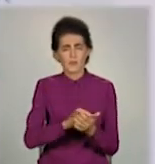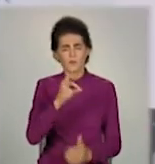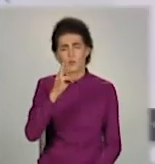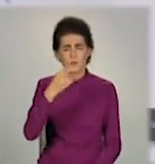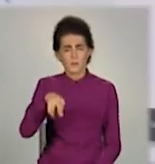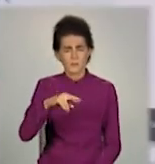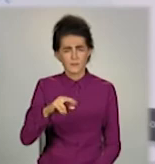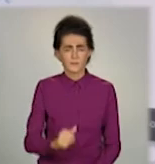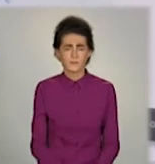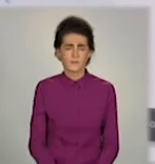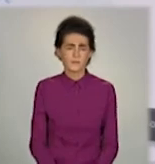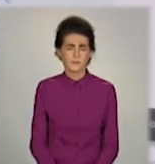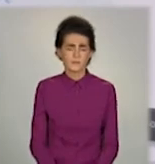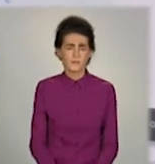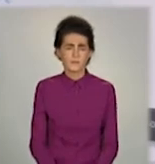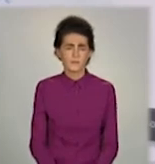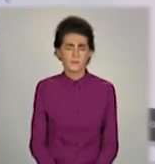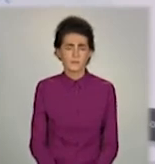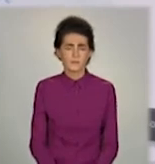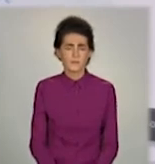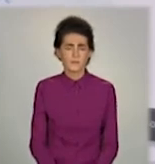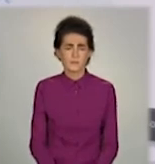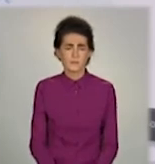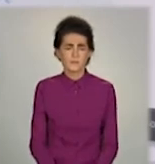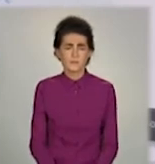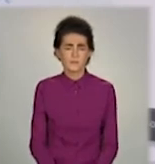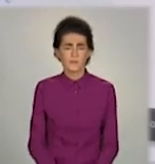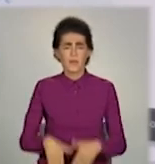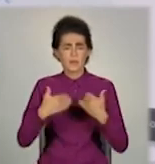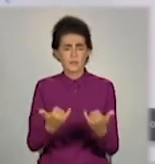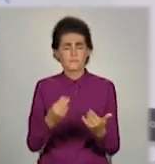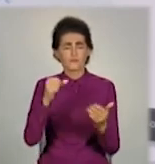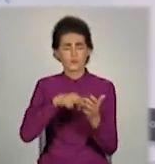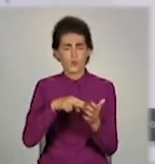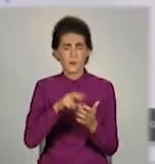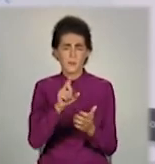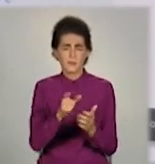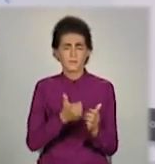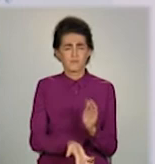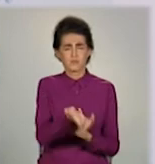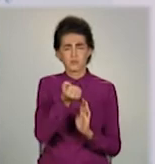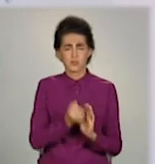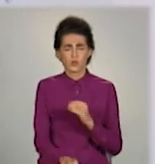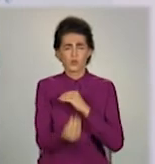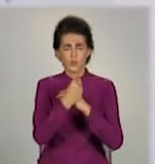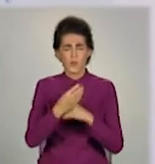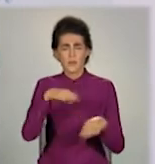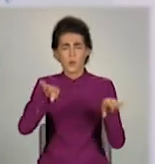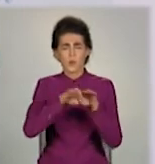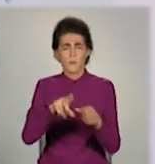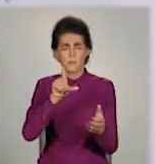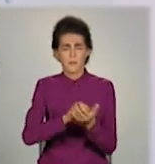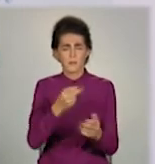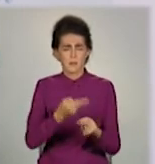цінах сьогоднішнього дня, то ми б отримували додатково майже таку ж пенсію, яка